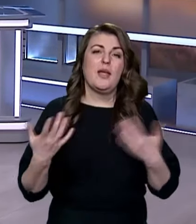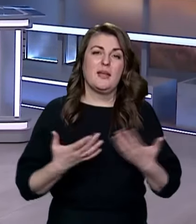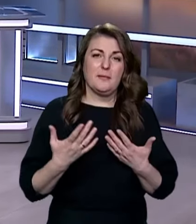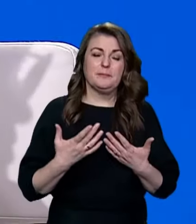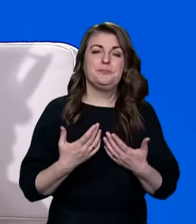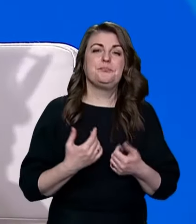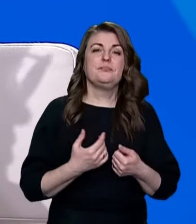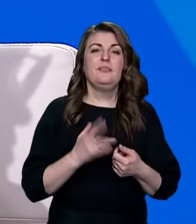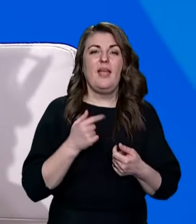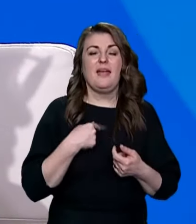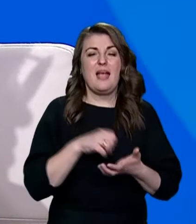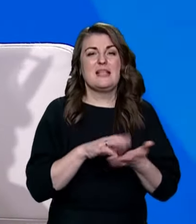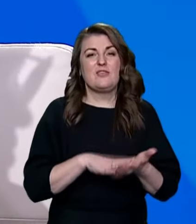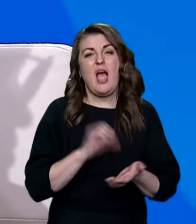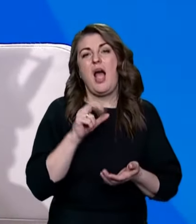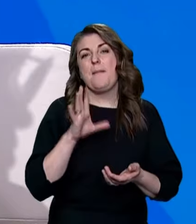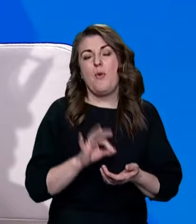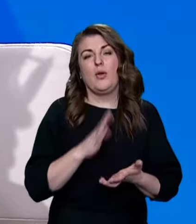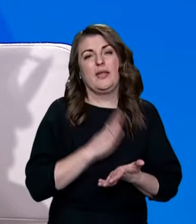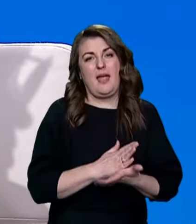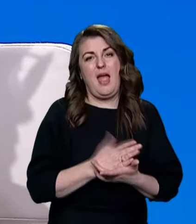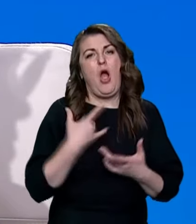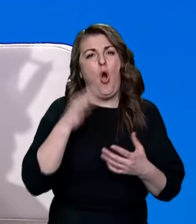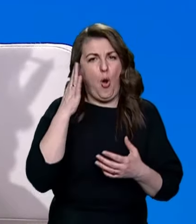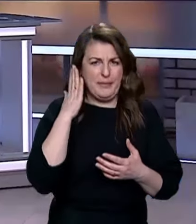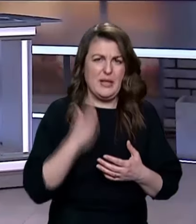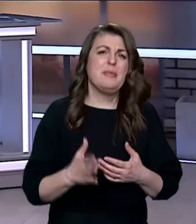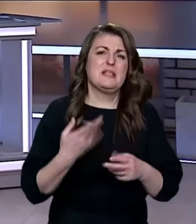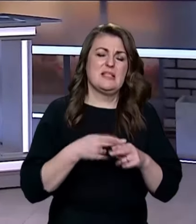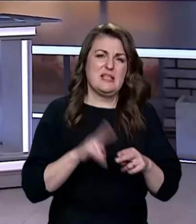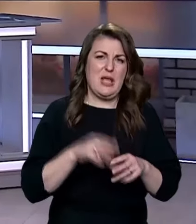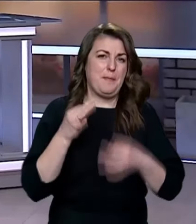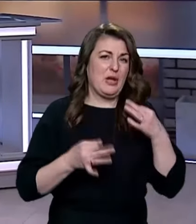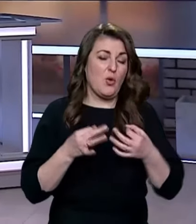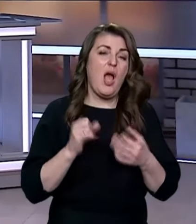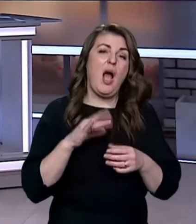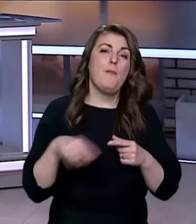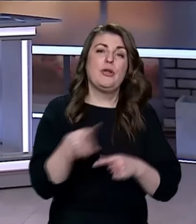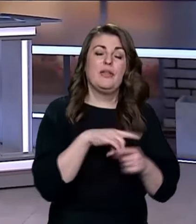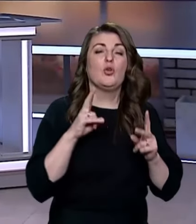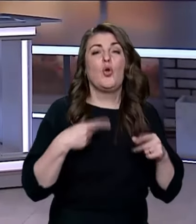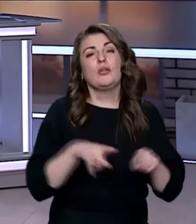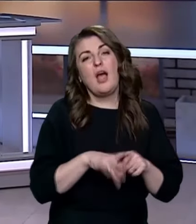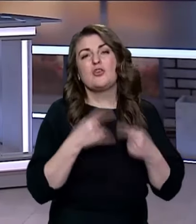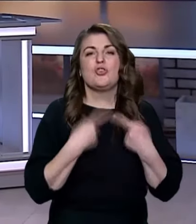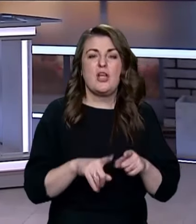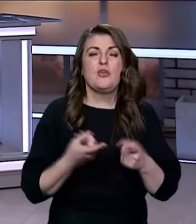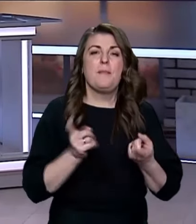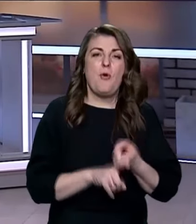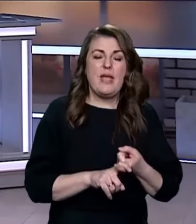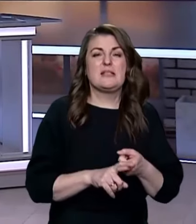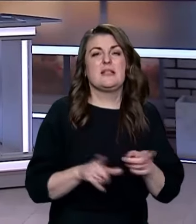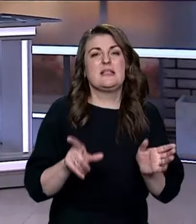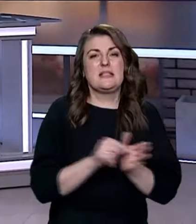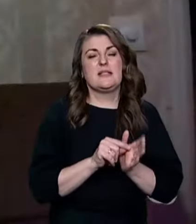які, як я зазначив, або є оптимістами за своєю природою, або ті, хто так чи інакше